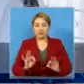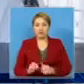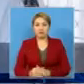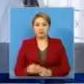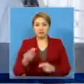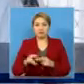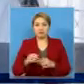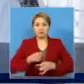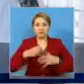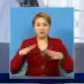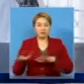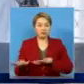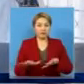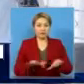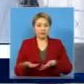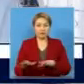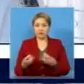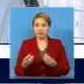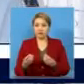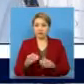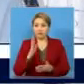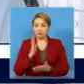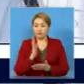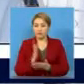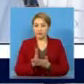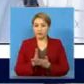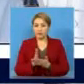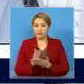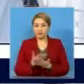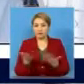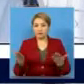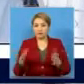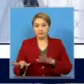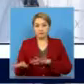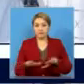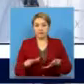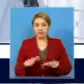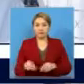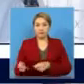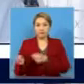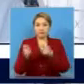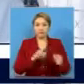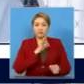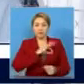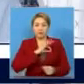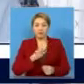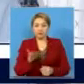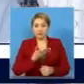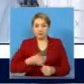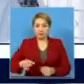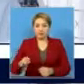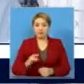не только праздничные мероприятия, это будут какие-то мероприятия, которые принесут пользу для нашего